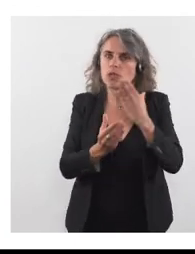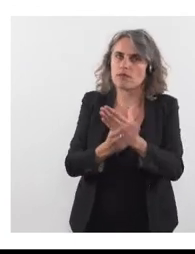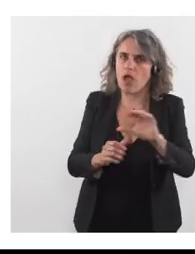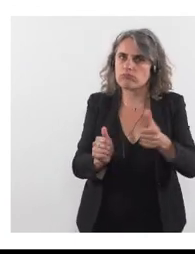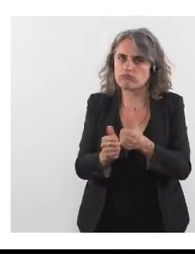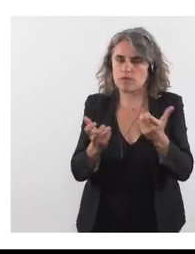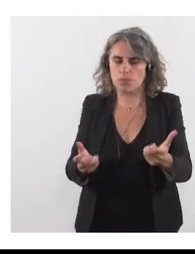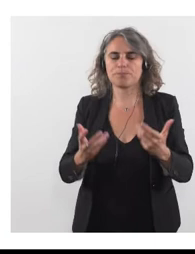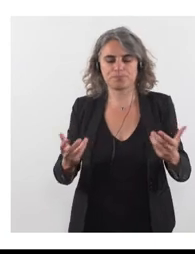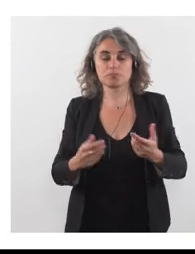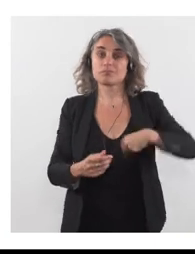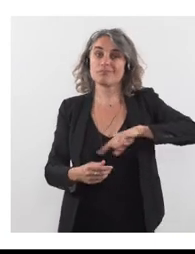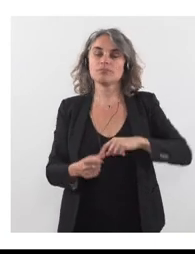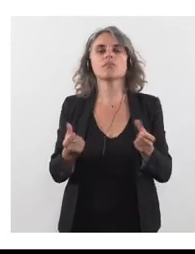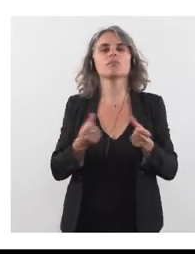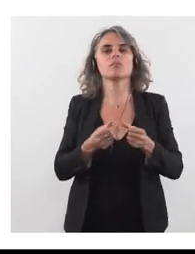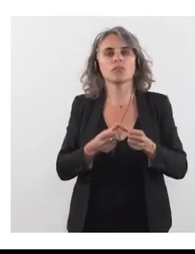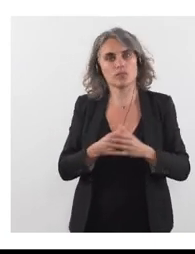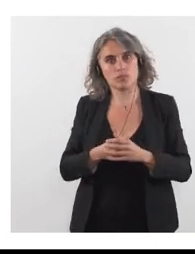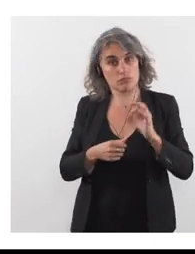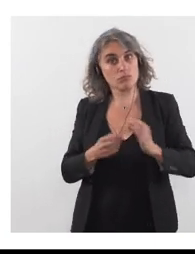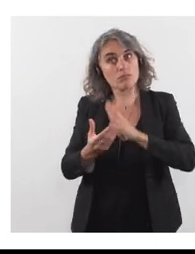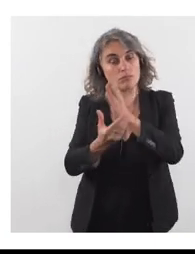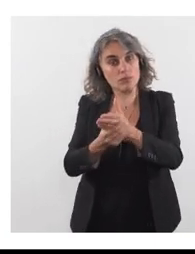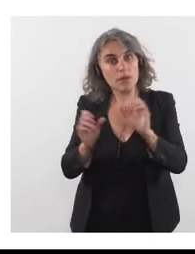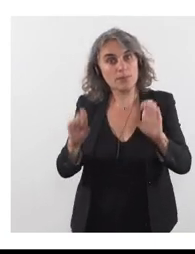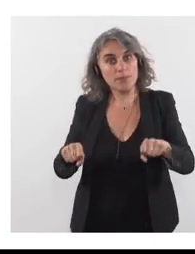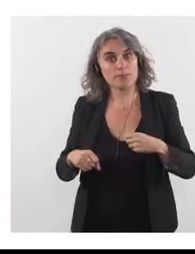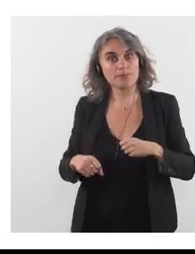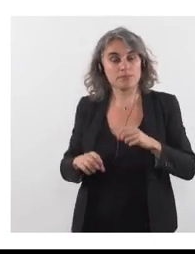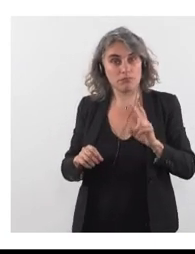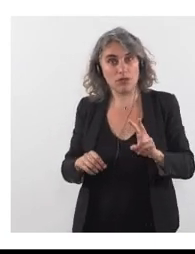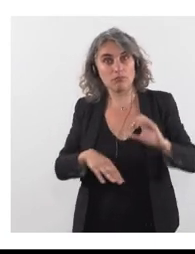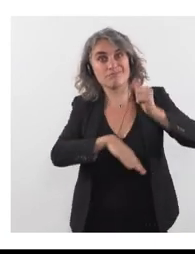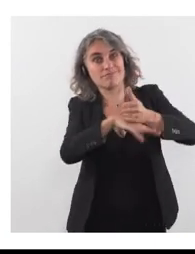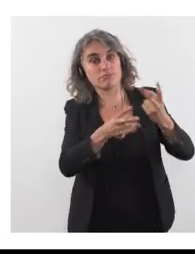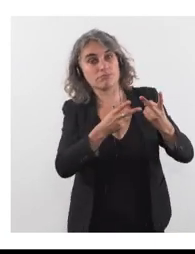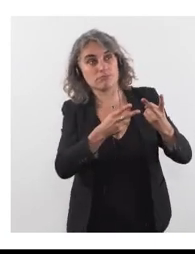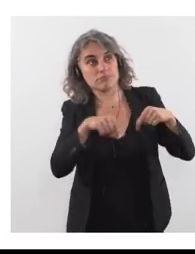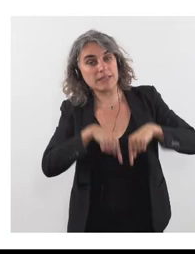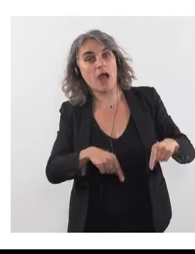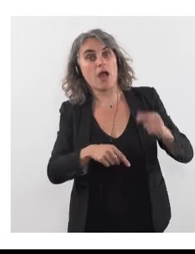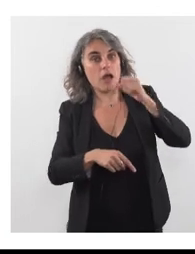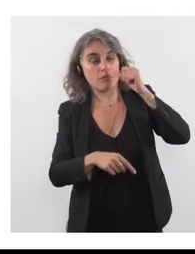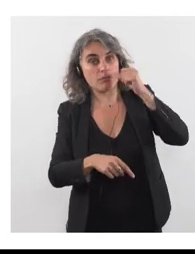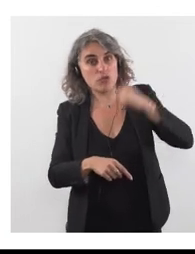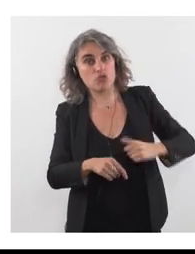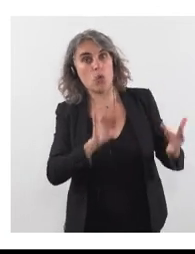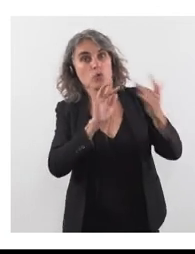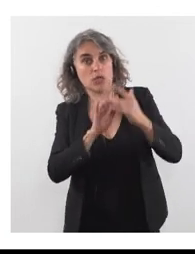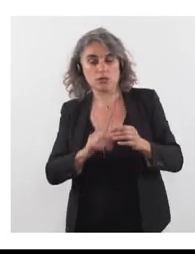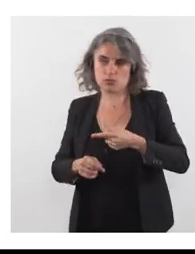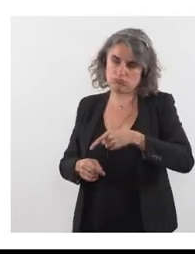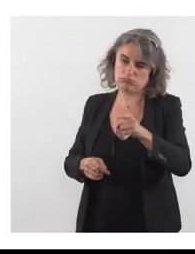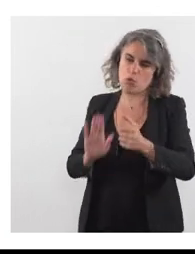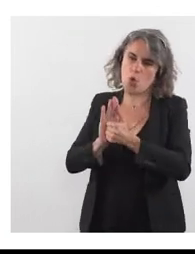moment-là, nous pouvons intervenir et nous sommes sollicités par les autorités belges pour donner de l'expertise et pour